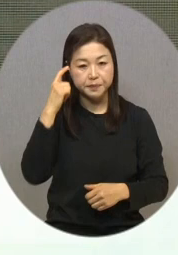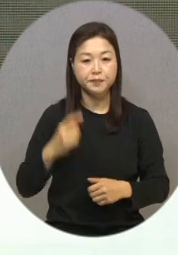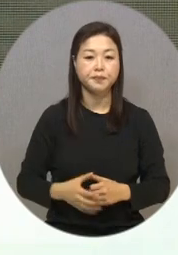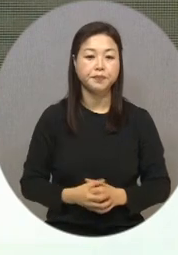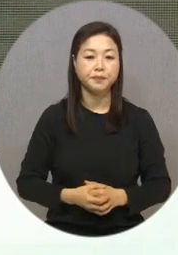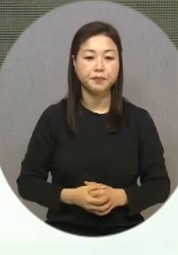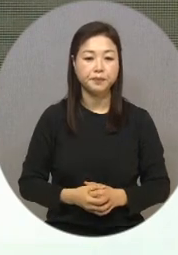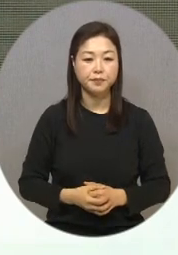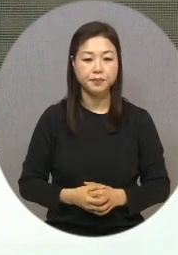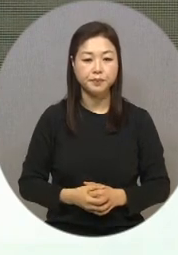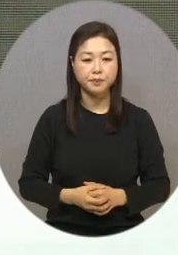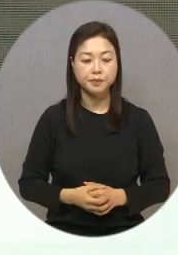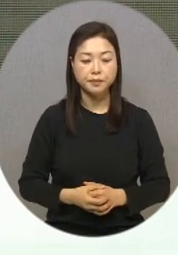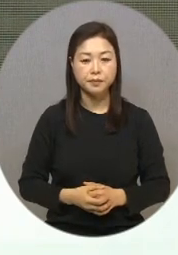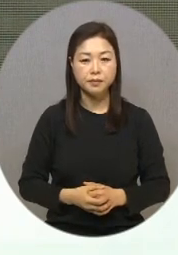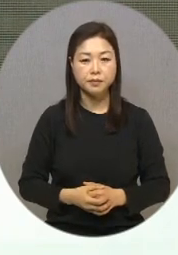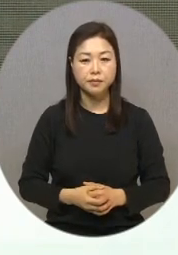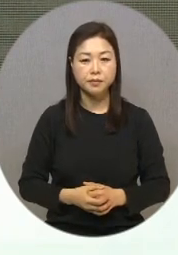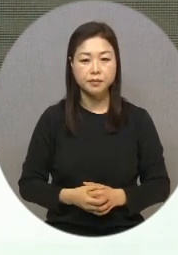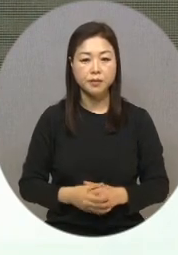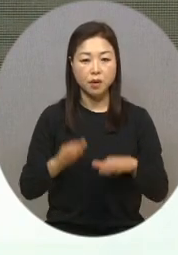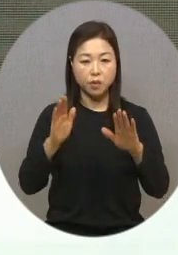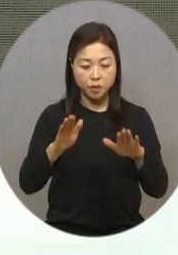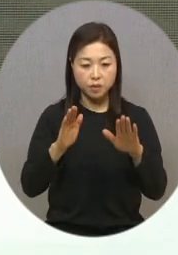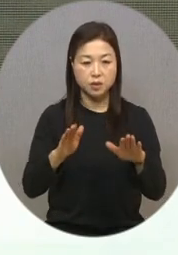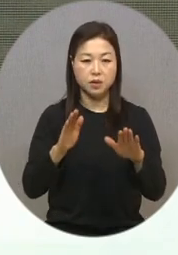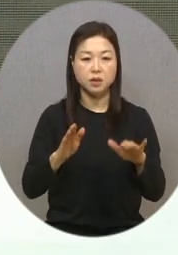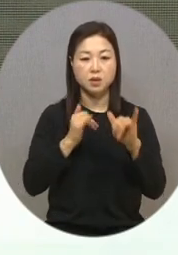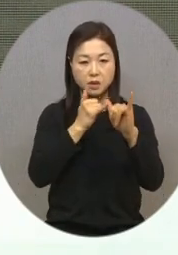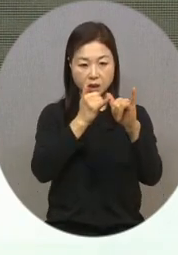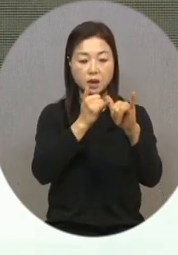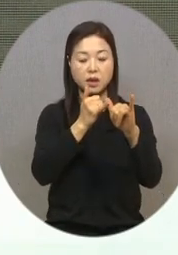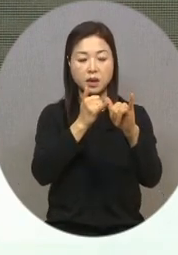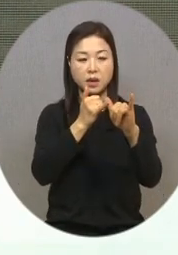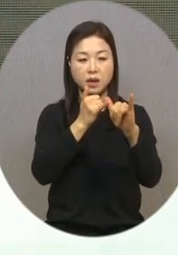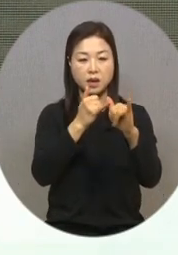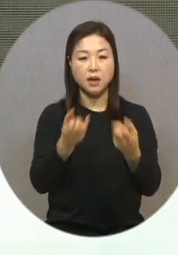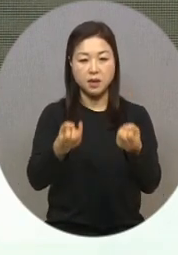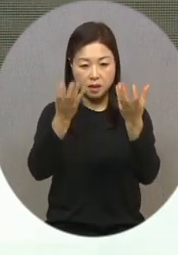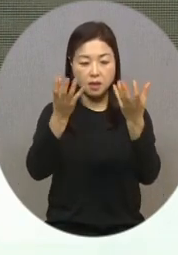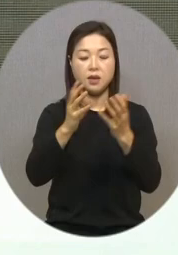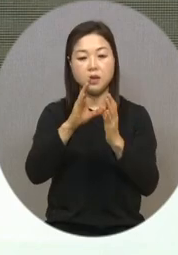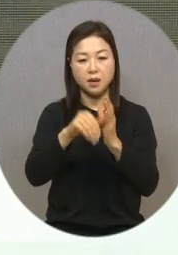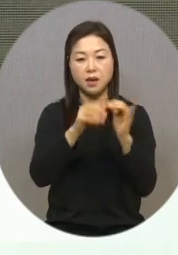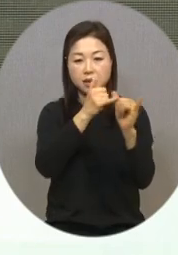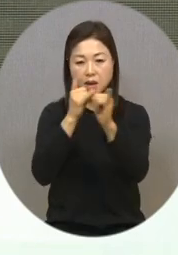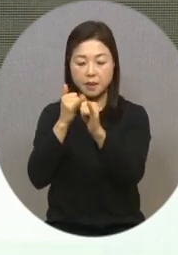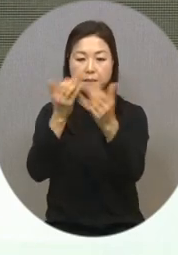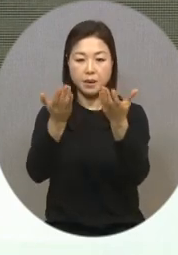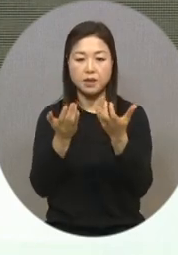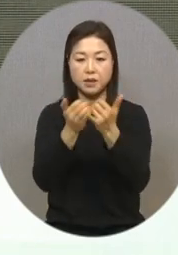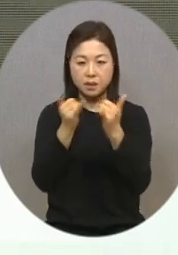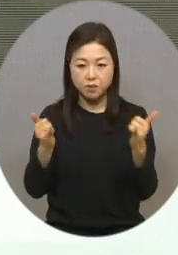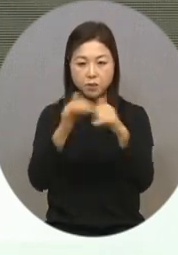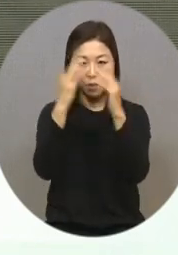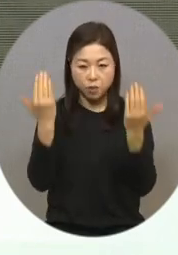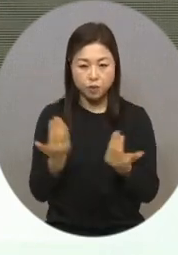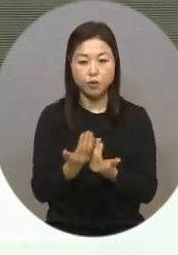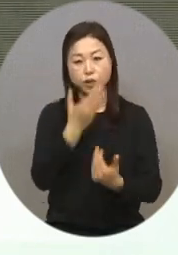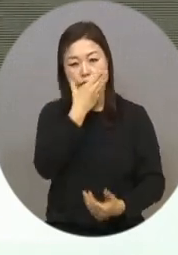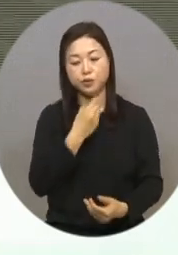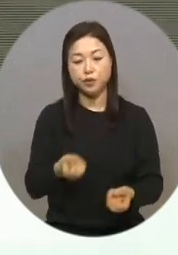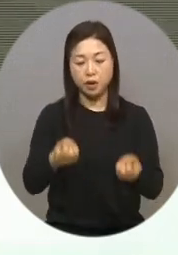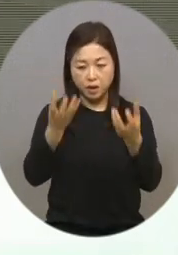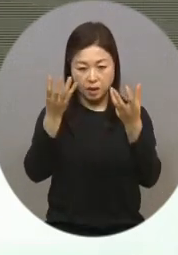생각하기 때문입니다. 오늘 시상식에서 모두 좋은 상 수상하신 분들에게